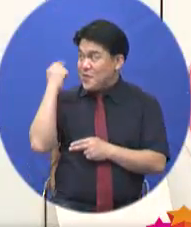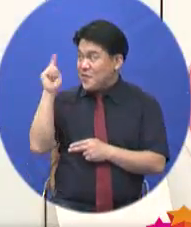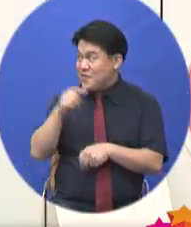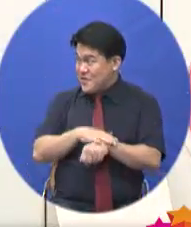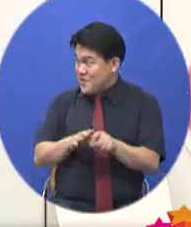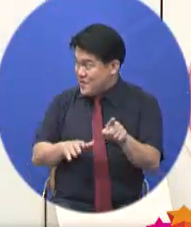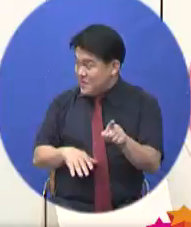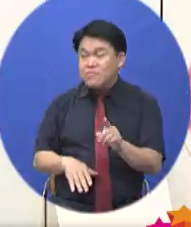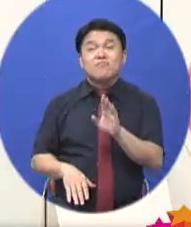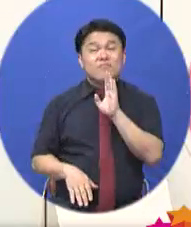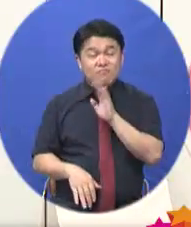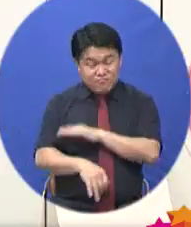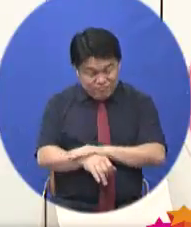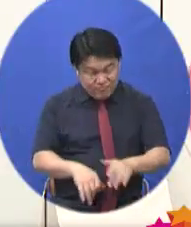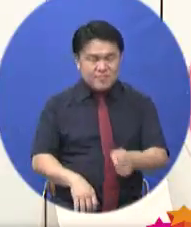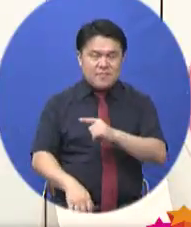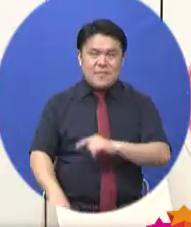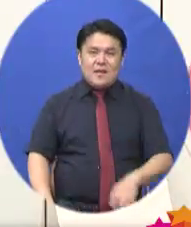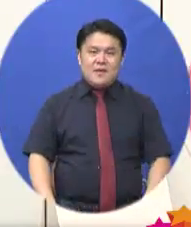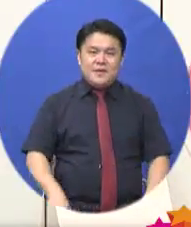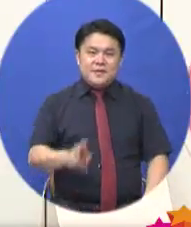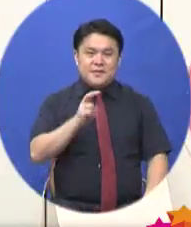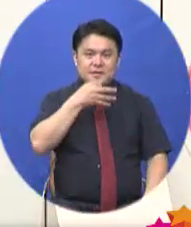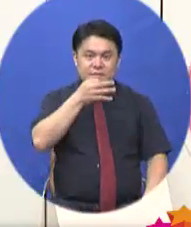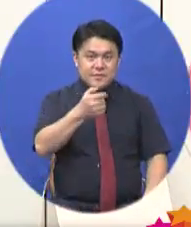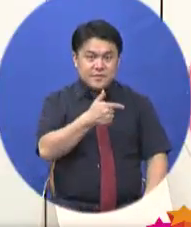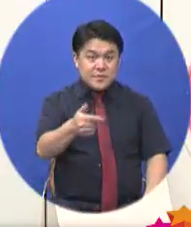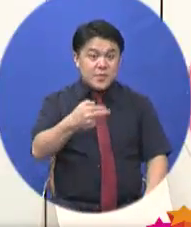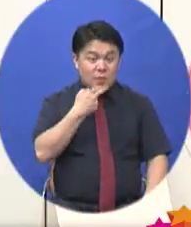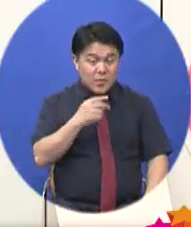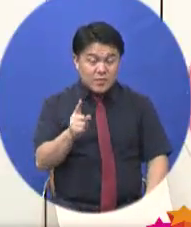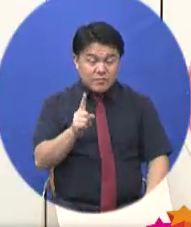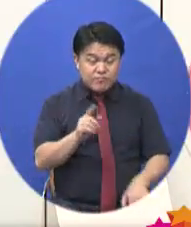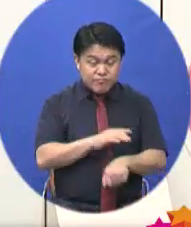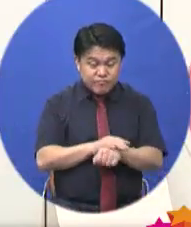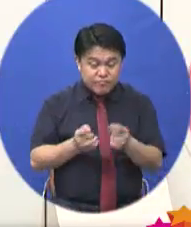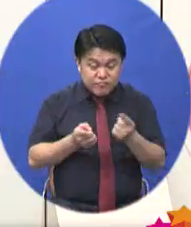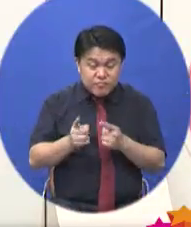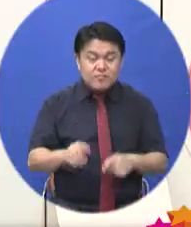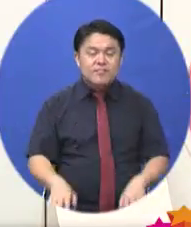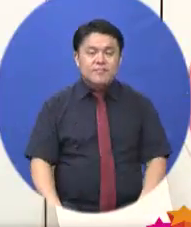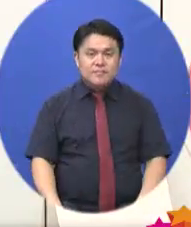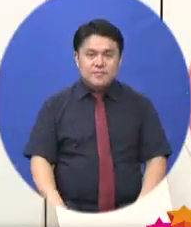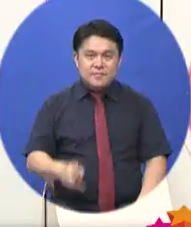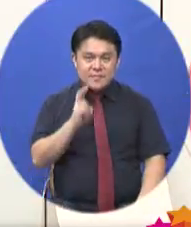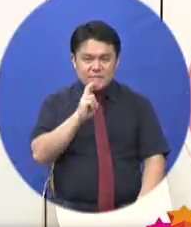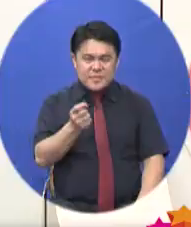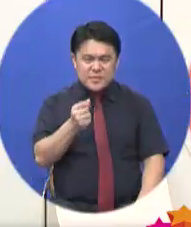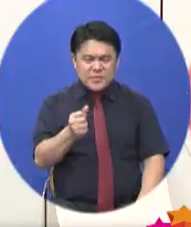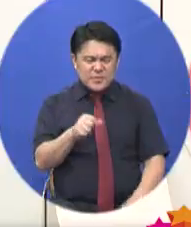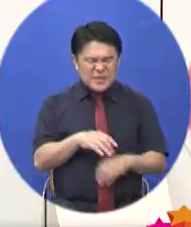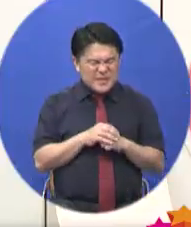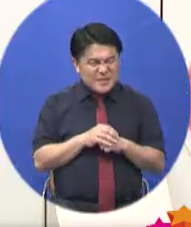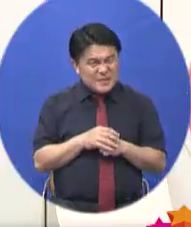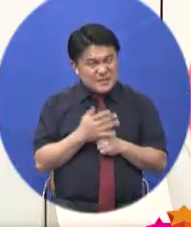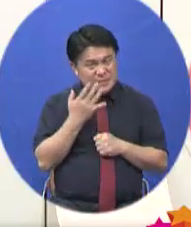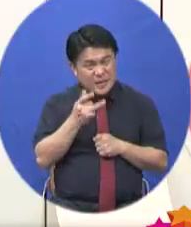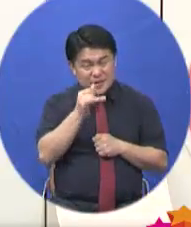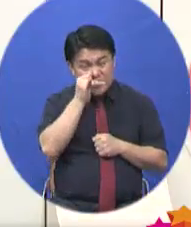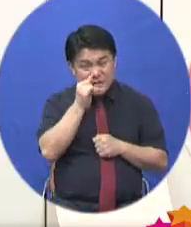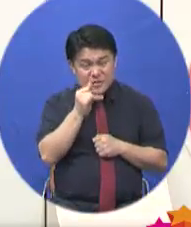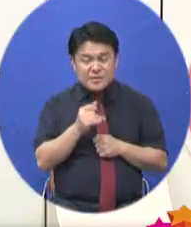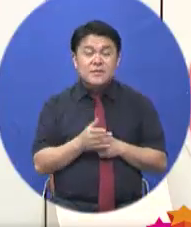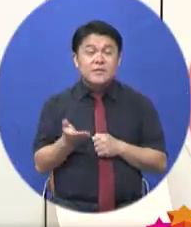하신 거예요. 잘하셨어요. 네. 네. 너무 목소리를 크게 하시니까 네. 음악을 좀 놓치는 경향이 있어요. 네. 아주